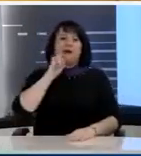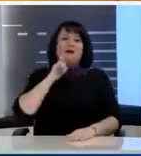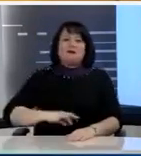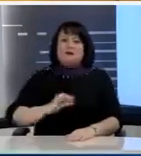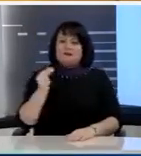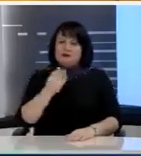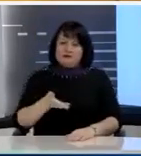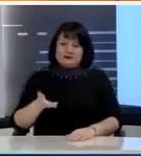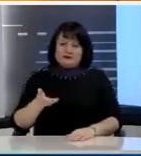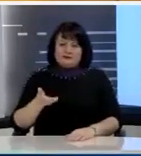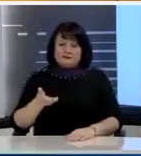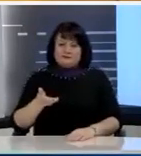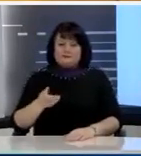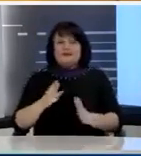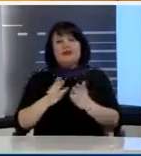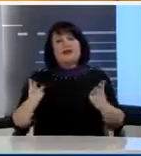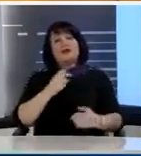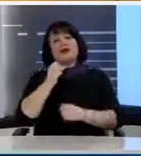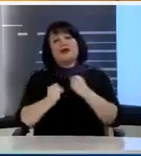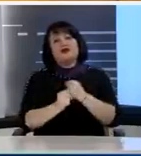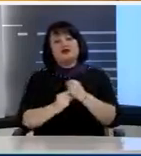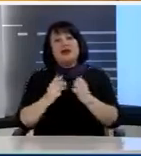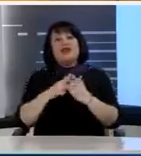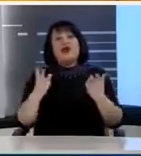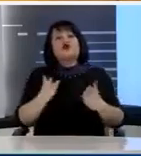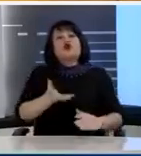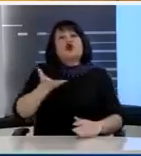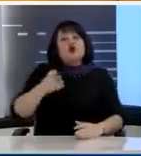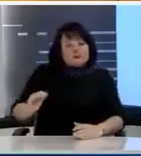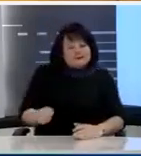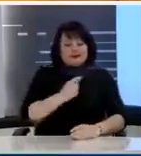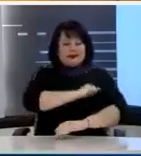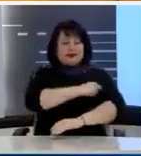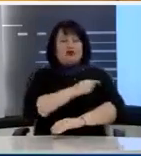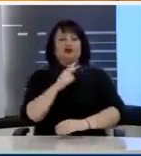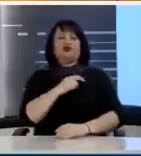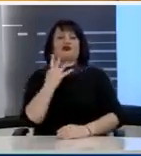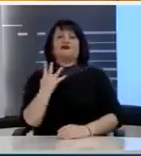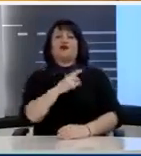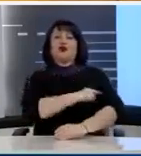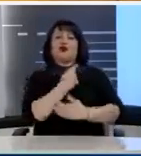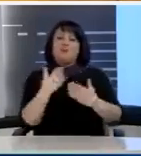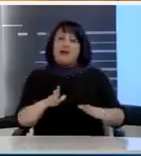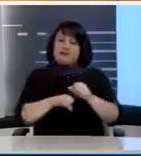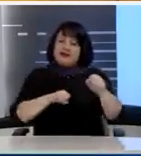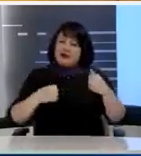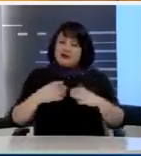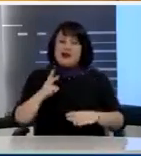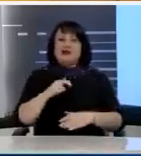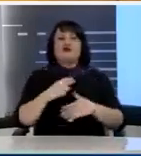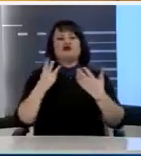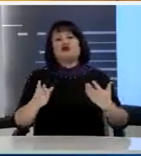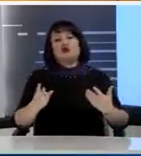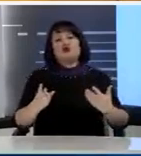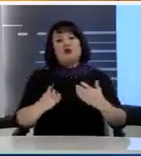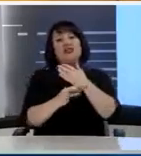συνάδελφοι, 18 χρόνων πέρασα στην ιατρική. 24 αποφύτησα, στα 28